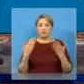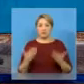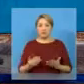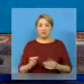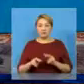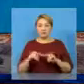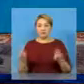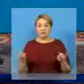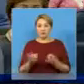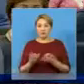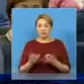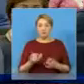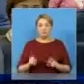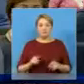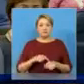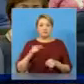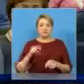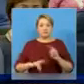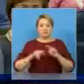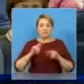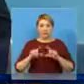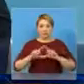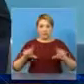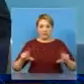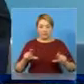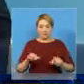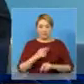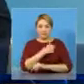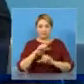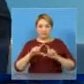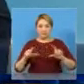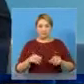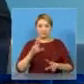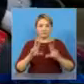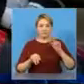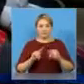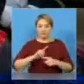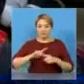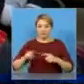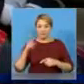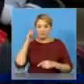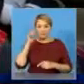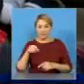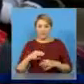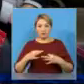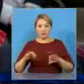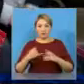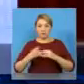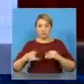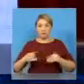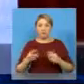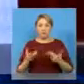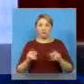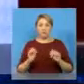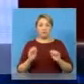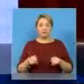острая необходимость. А что касается строительства школы и амбулатории, обещал немедленно разузнать о свободных участках, где